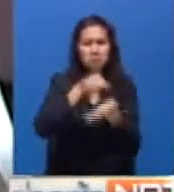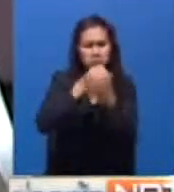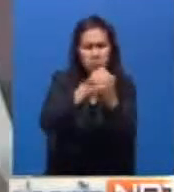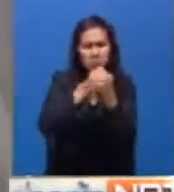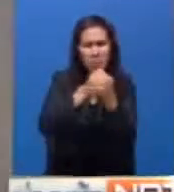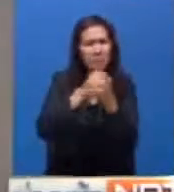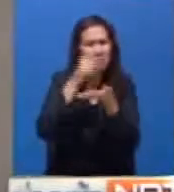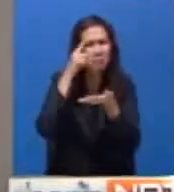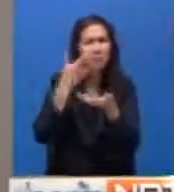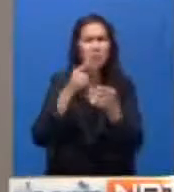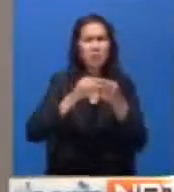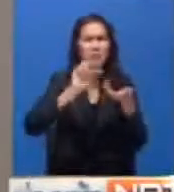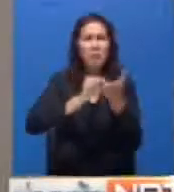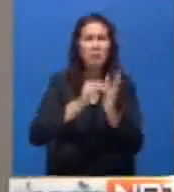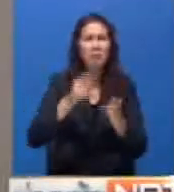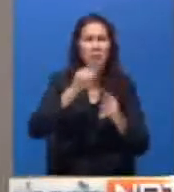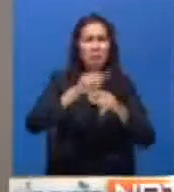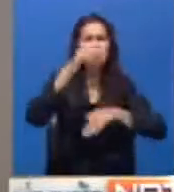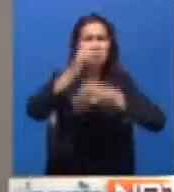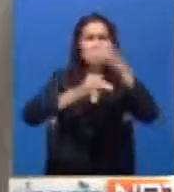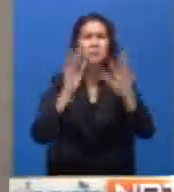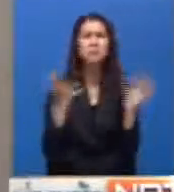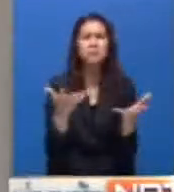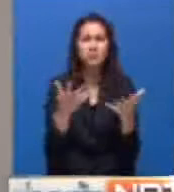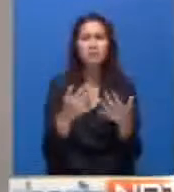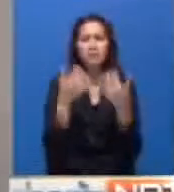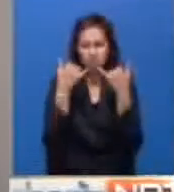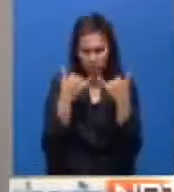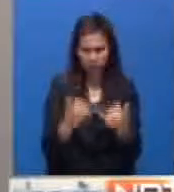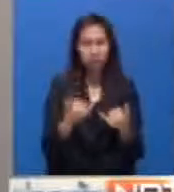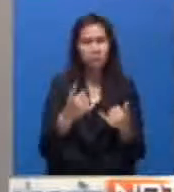ดับให้เป็นมาตรฐานมากขึ้นแล้วขณะเดียวกัน